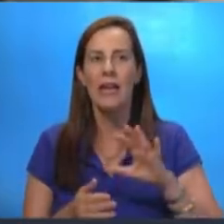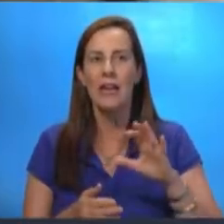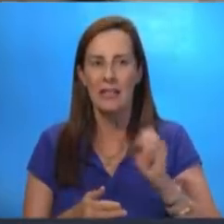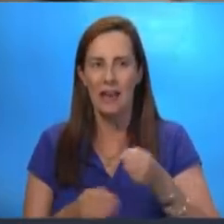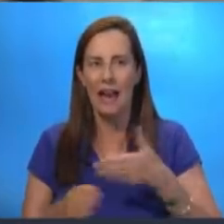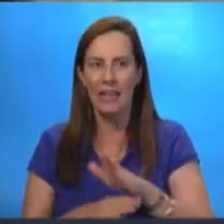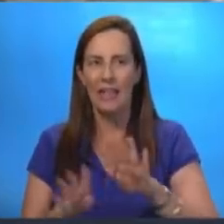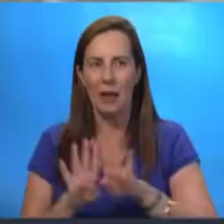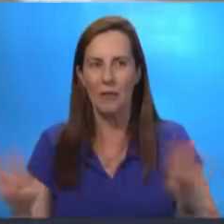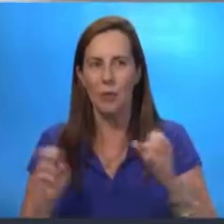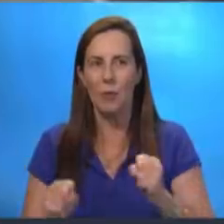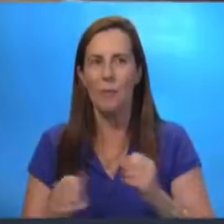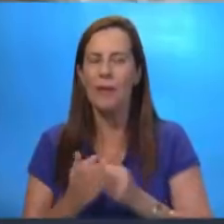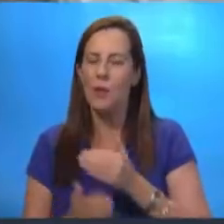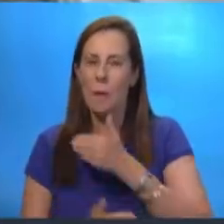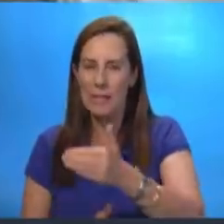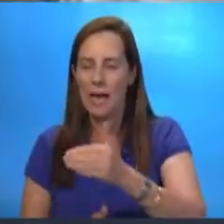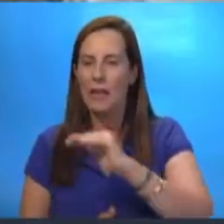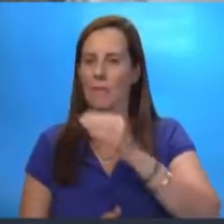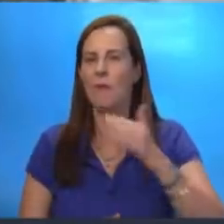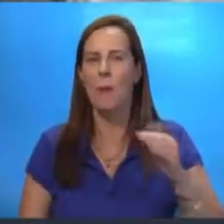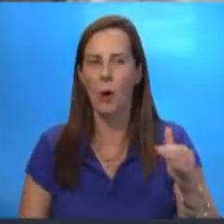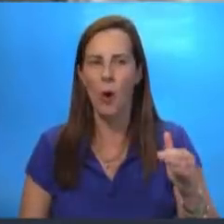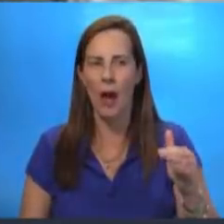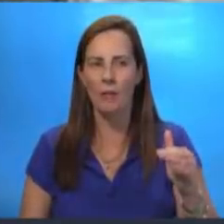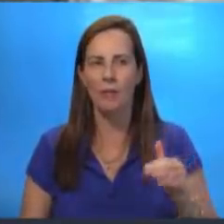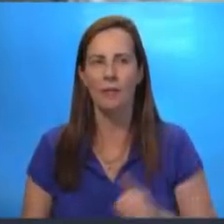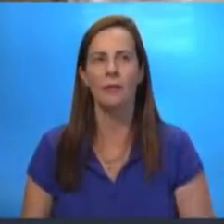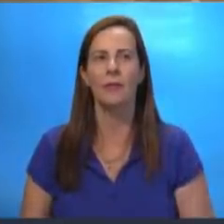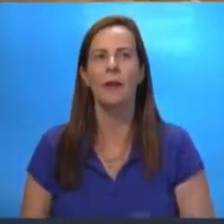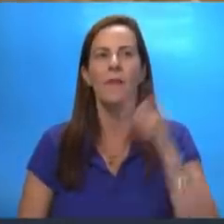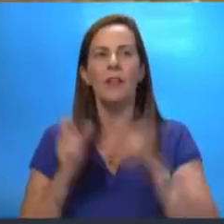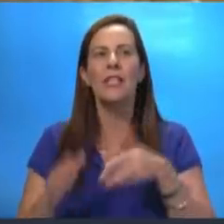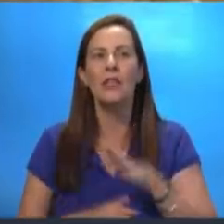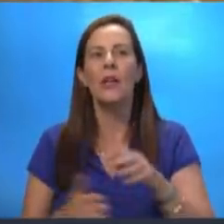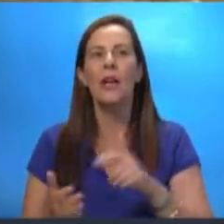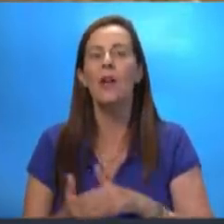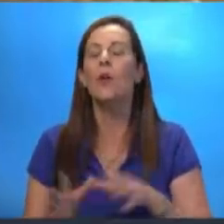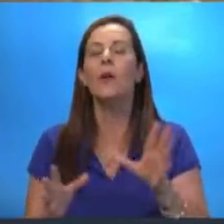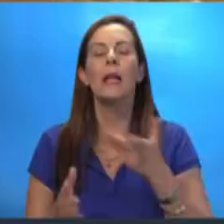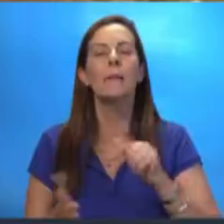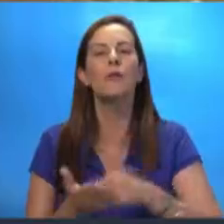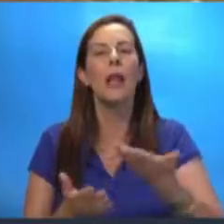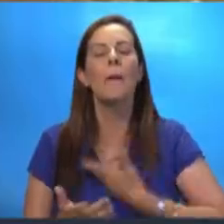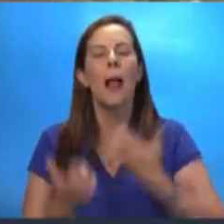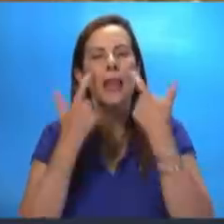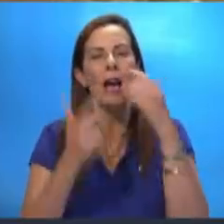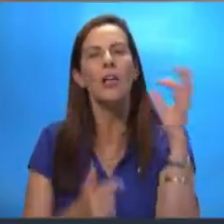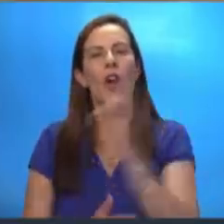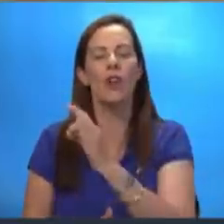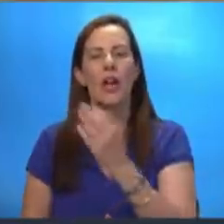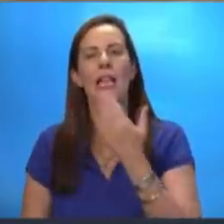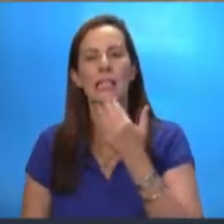הסייאג אמני מן הג'הה השרקי מן הג'ולן וסייתחול המדניים ליקונו בחמאי דולה